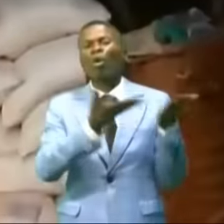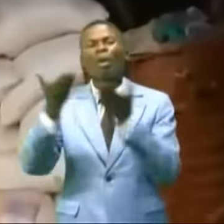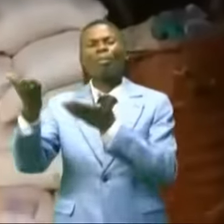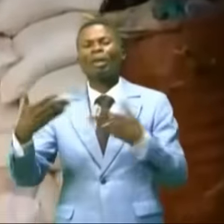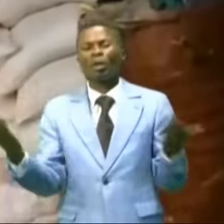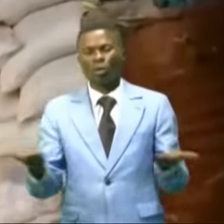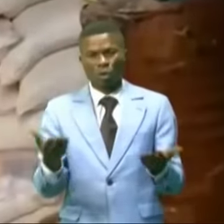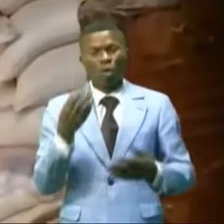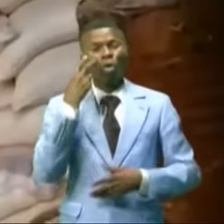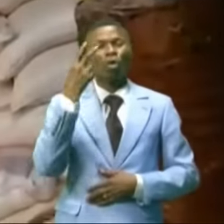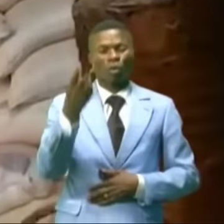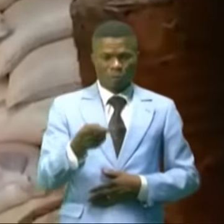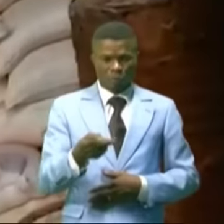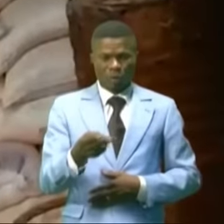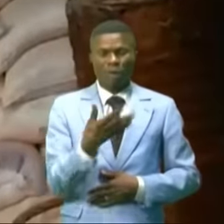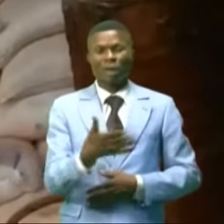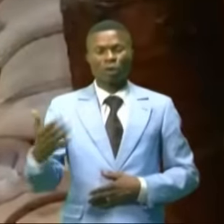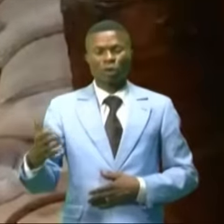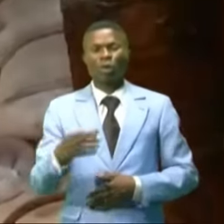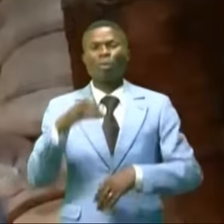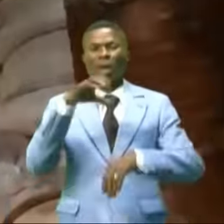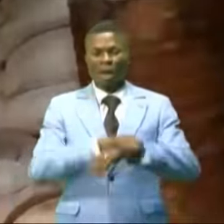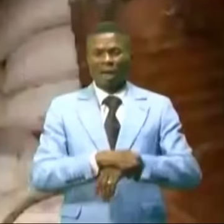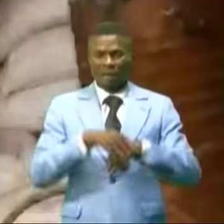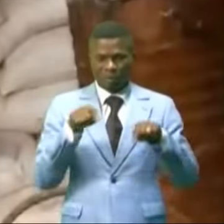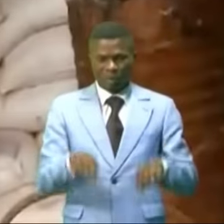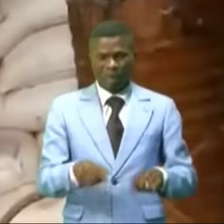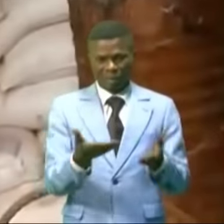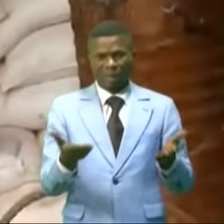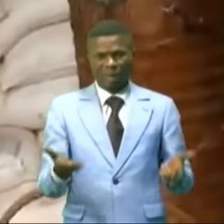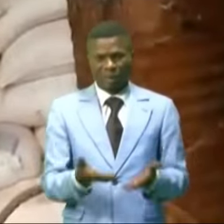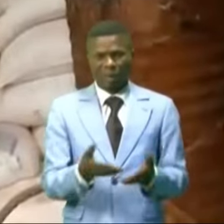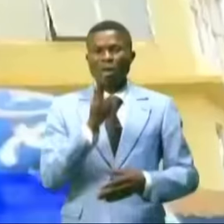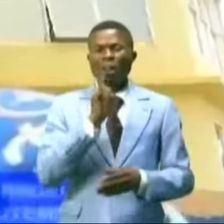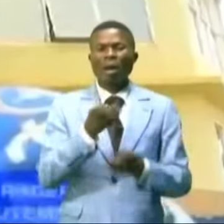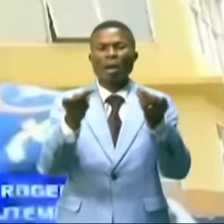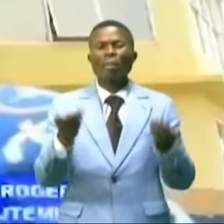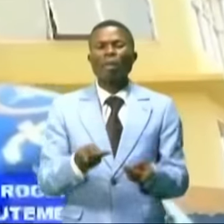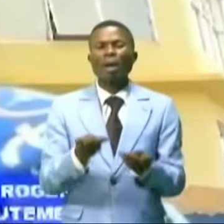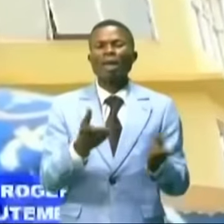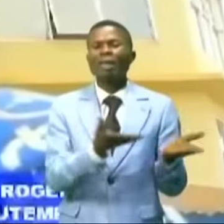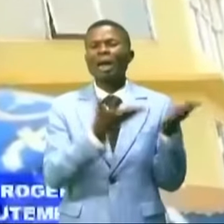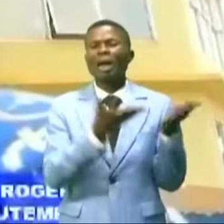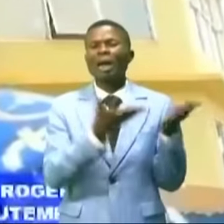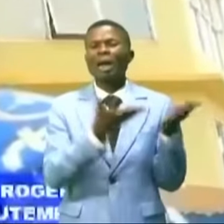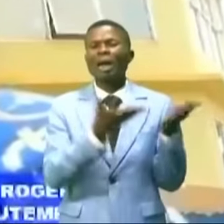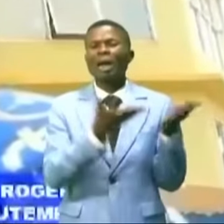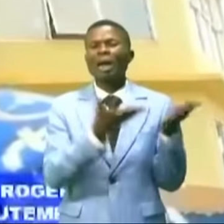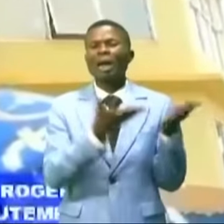ne voyons que les produits qui sont devant nous. Les vrais destinataires sont à Boutembo.